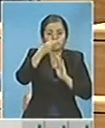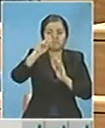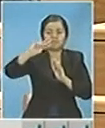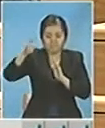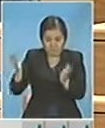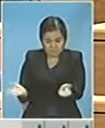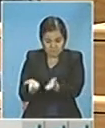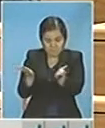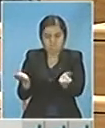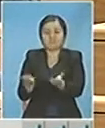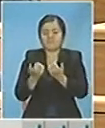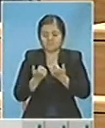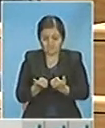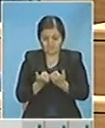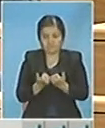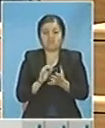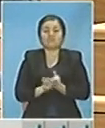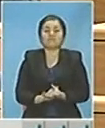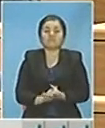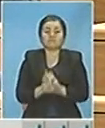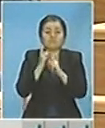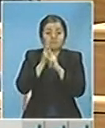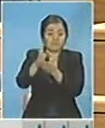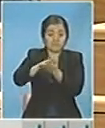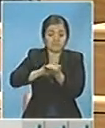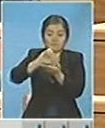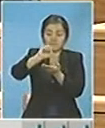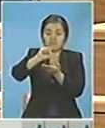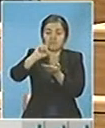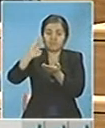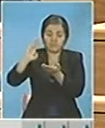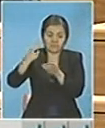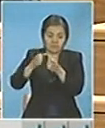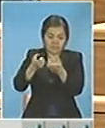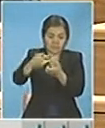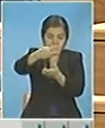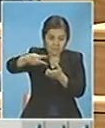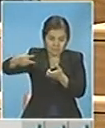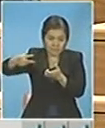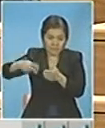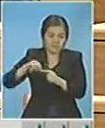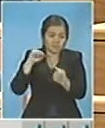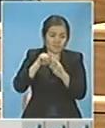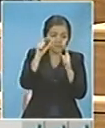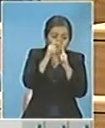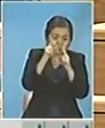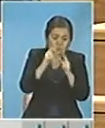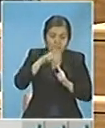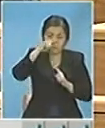เป็นอย่างยิ่งเพราะว่าราชบัณฑิตสถานนั้นไม่ใช่แค่จะมาบัญญัติภาษาไทยเท่านั้น